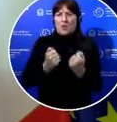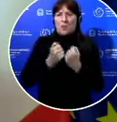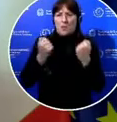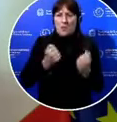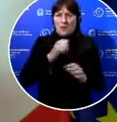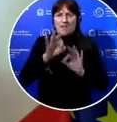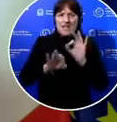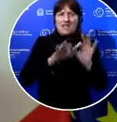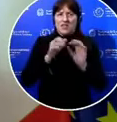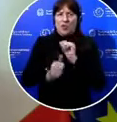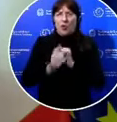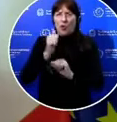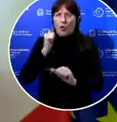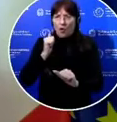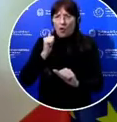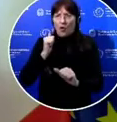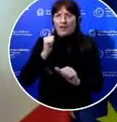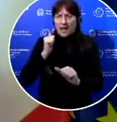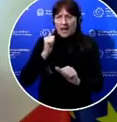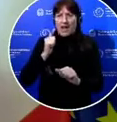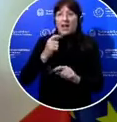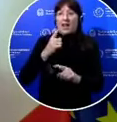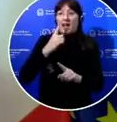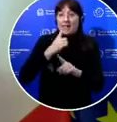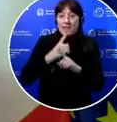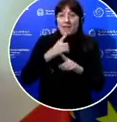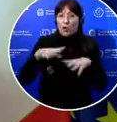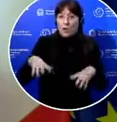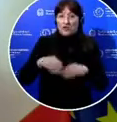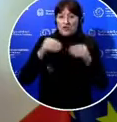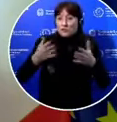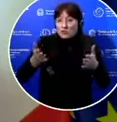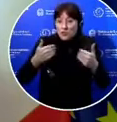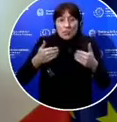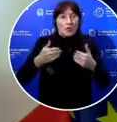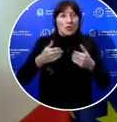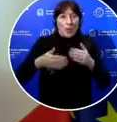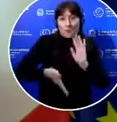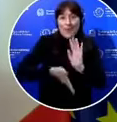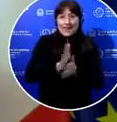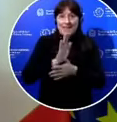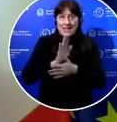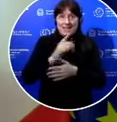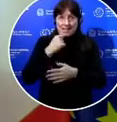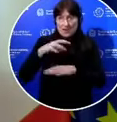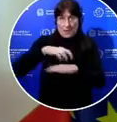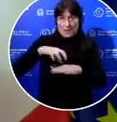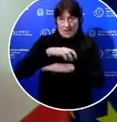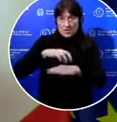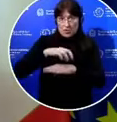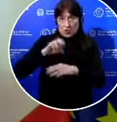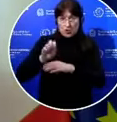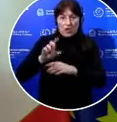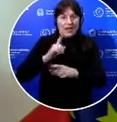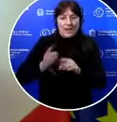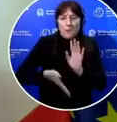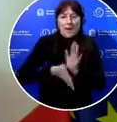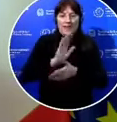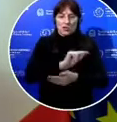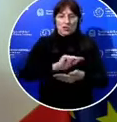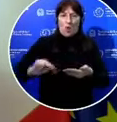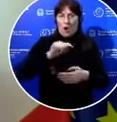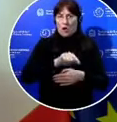che devono cominciare, come diceva il ministro Bianchi, fin dai banchi di scuola. Anche per queste ragioni credo